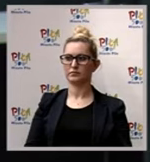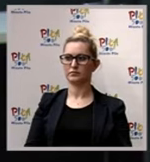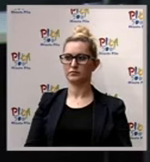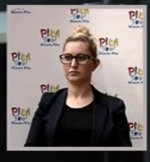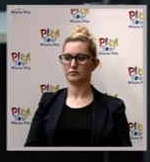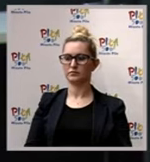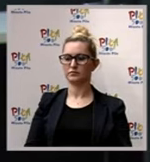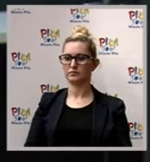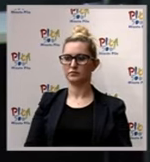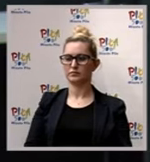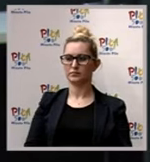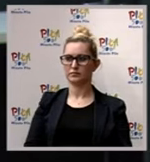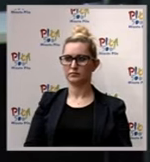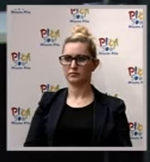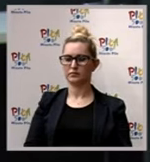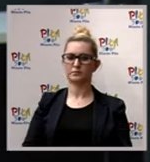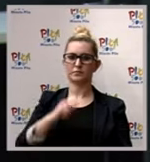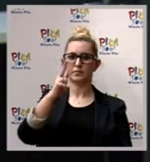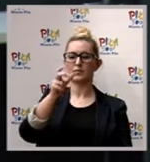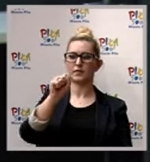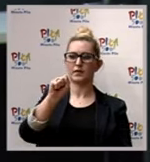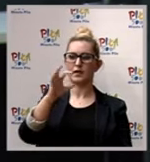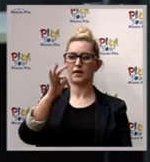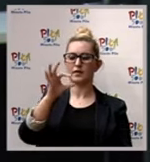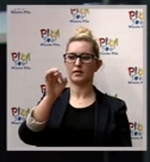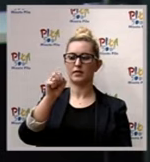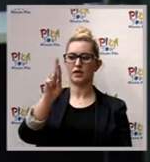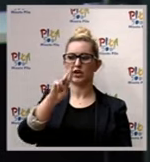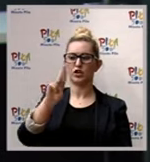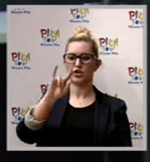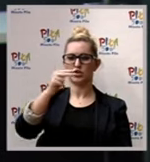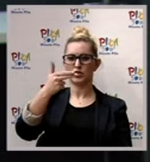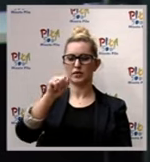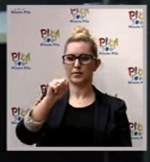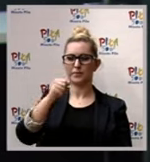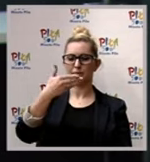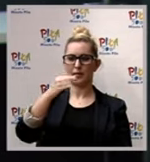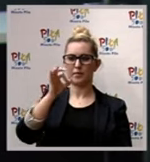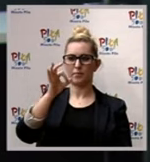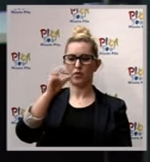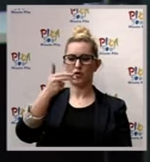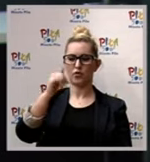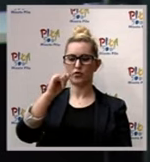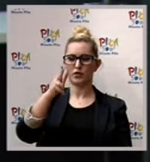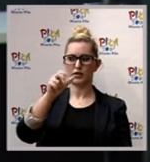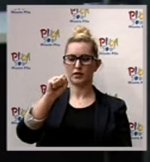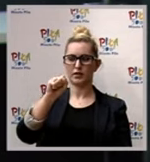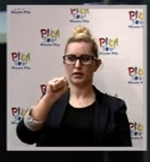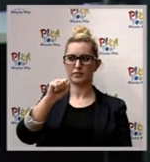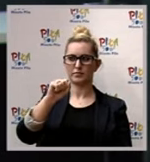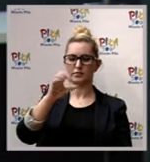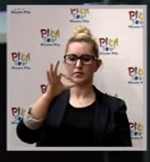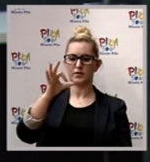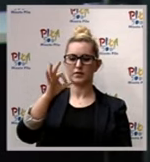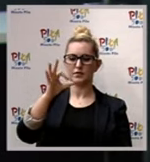sprawach z zakresu prawa pracy. Katarzyna Monika Sokołowska. Komisja skrutacyjna stwierdza, że kandydatka